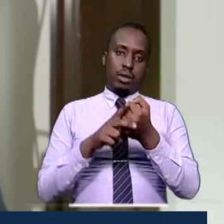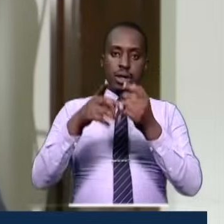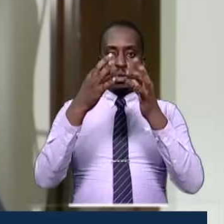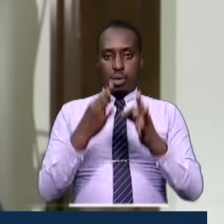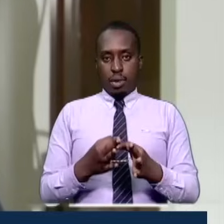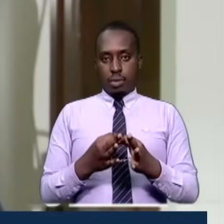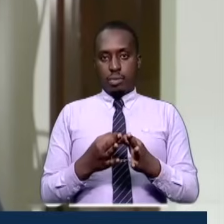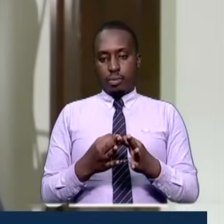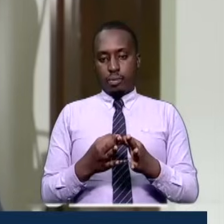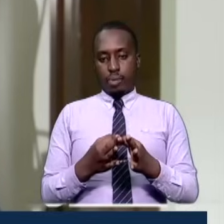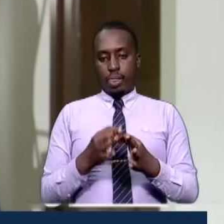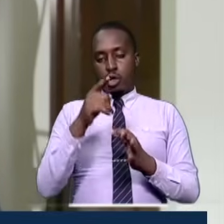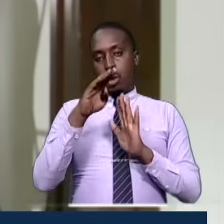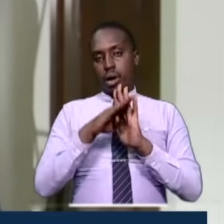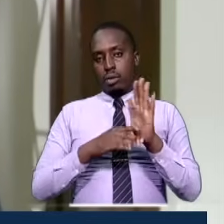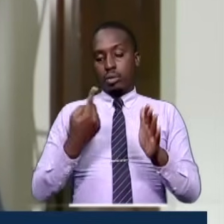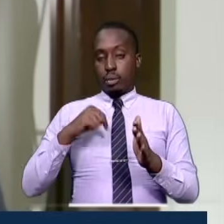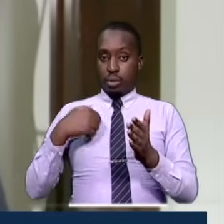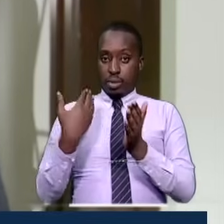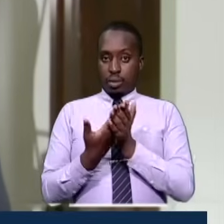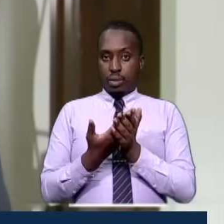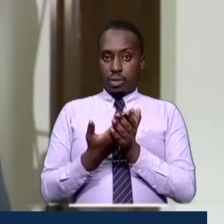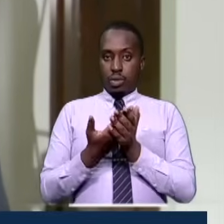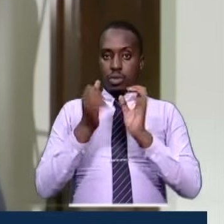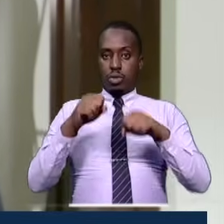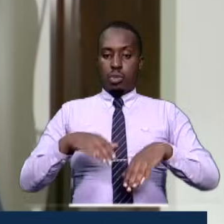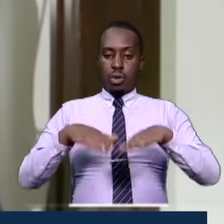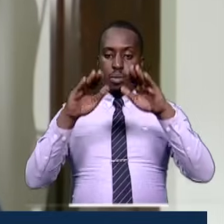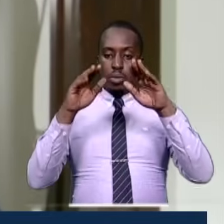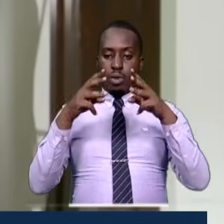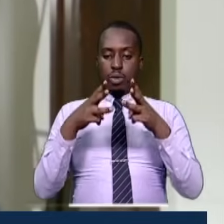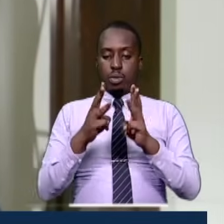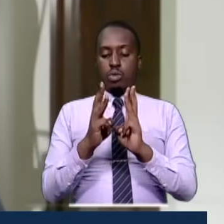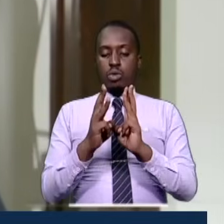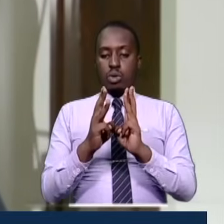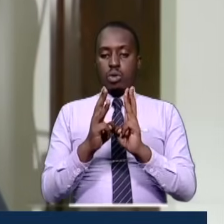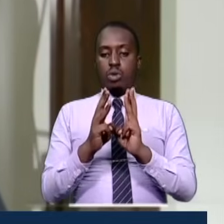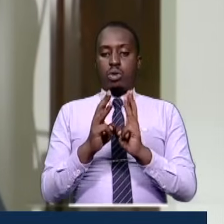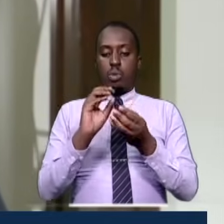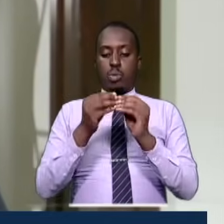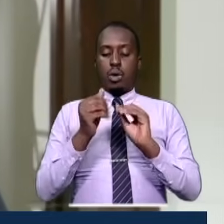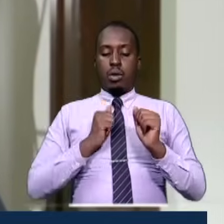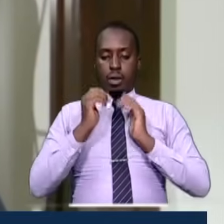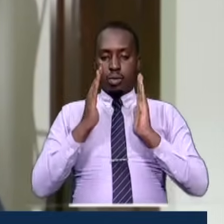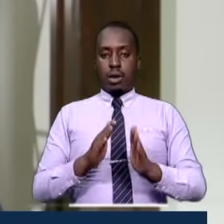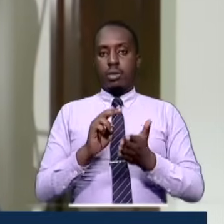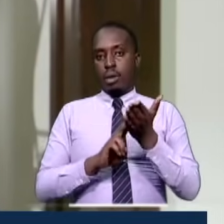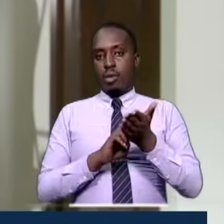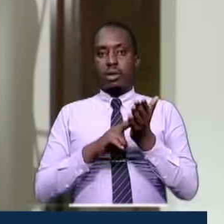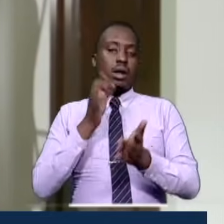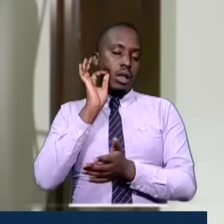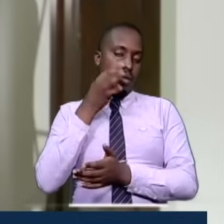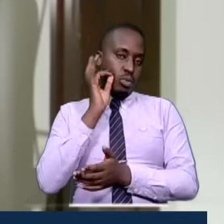bintu iyo gahunda tuyigejeho tukazamura uburyo umubare w'abanyarwanda bakoresha